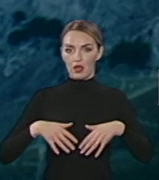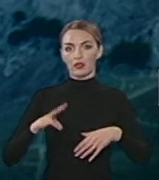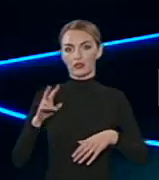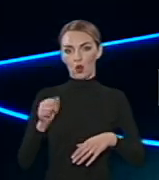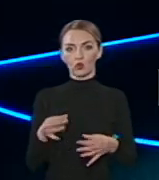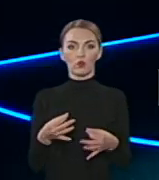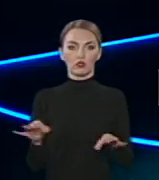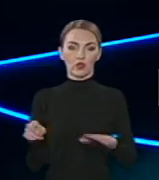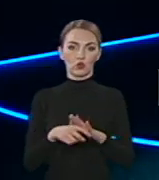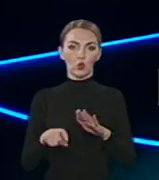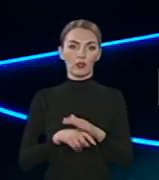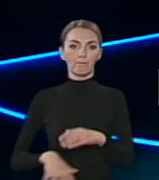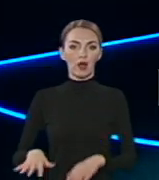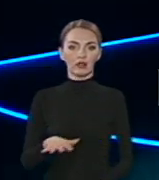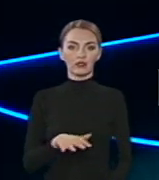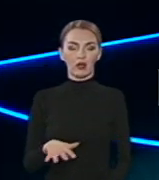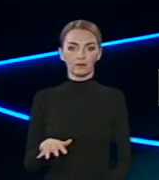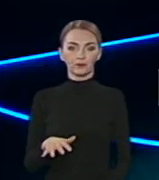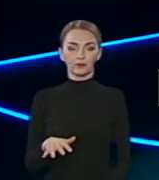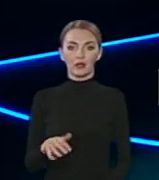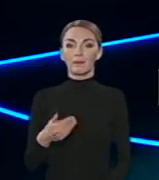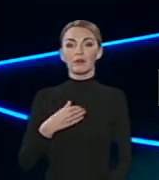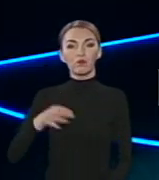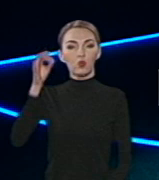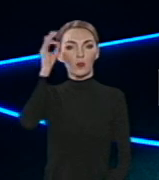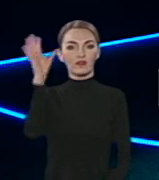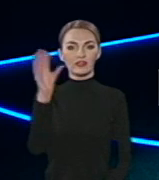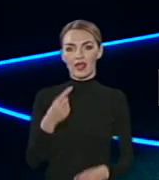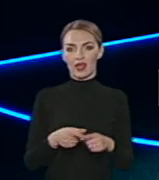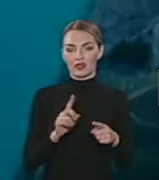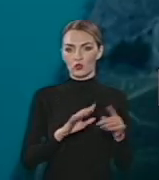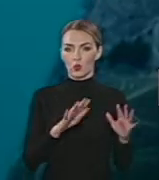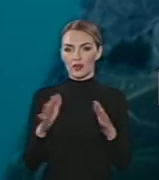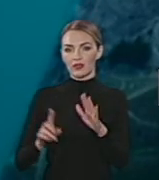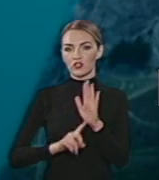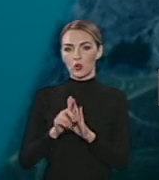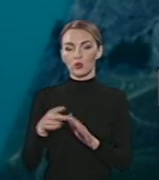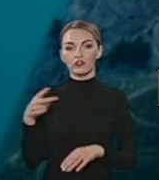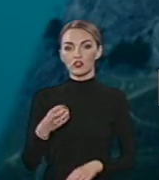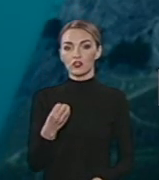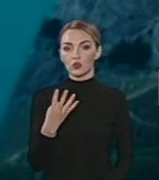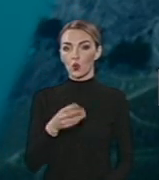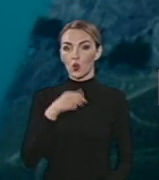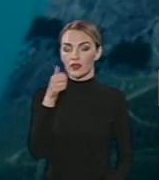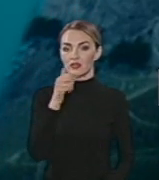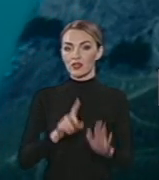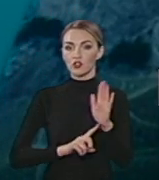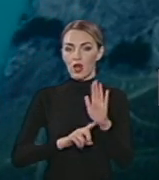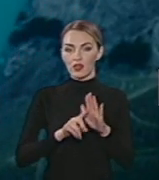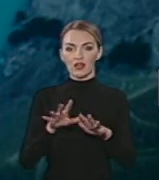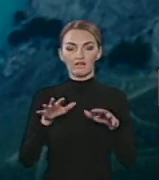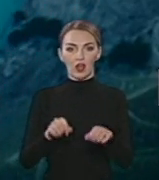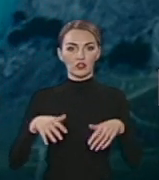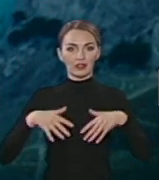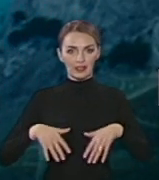На освобождение Донбасса, да. А поскольку мы помним все эти события начала 2014 года, сначала был захвачен